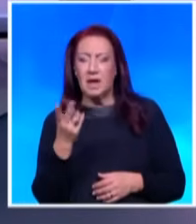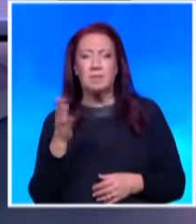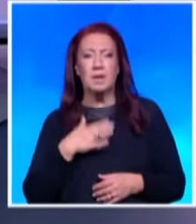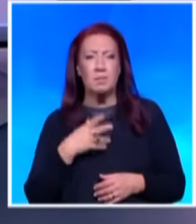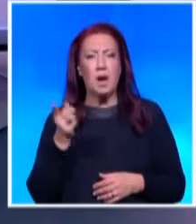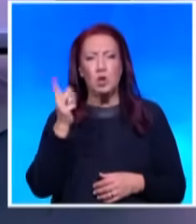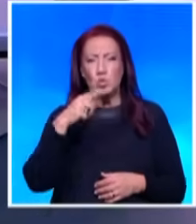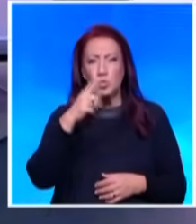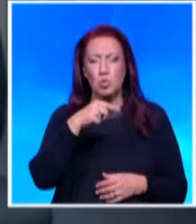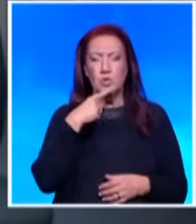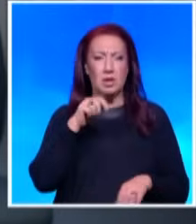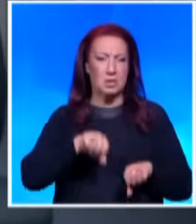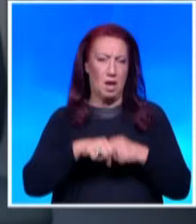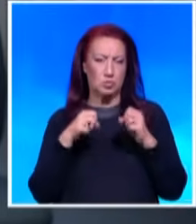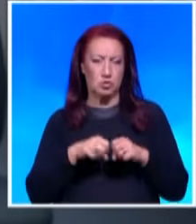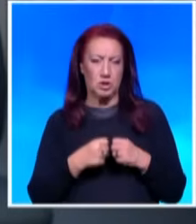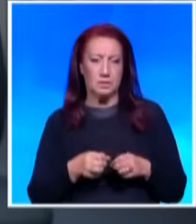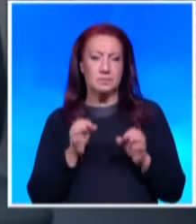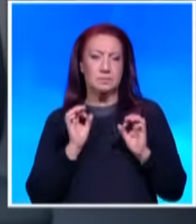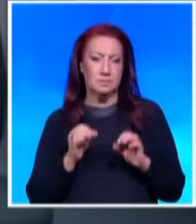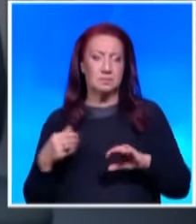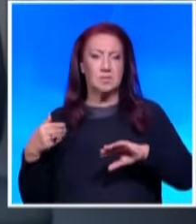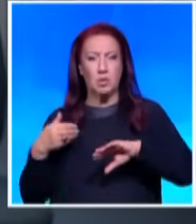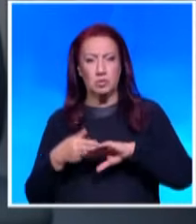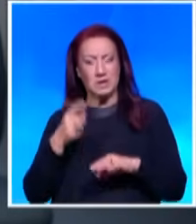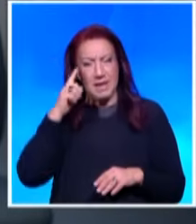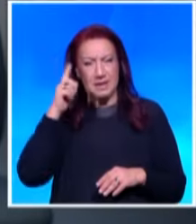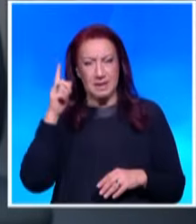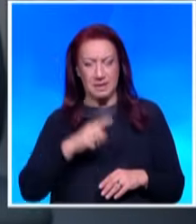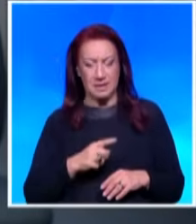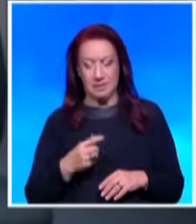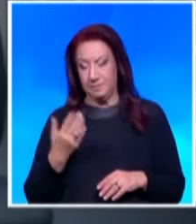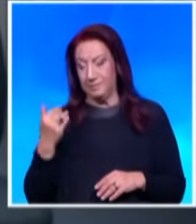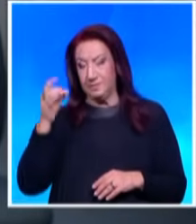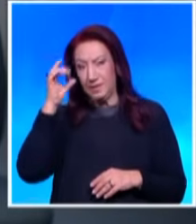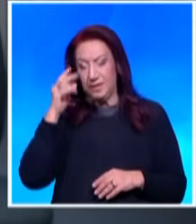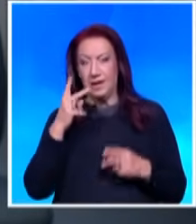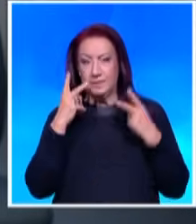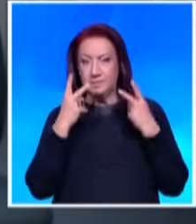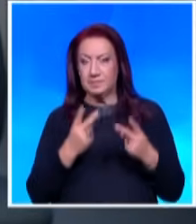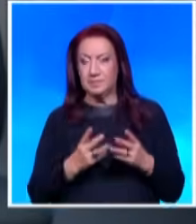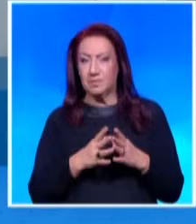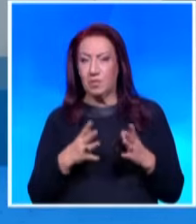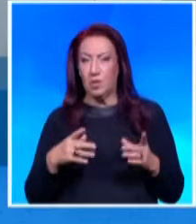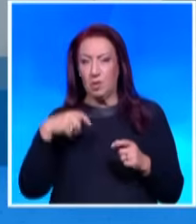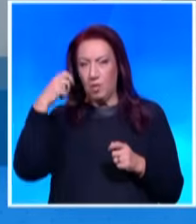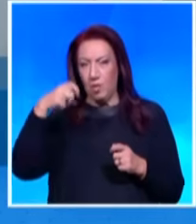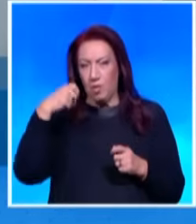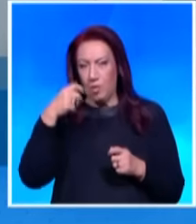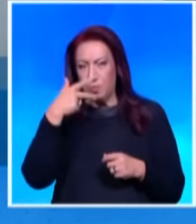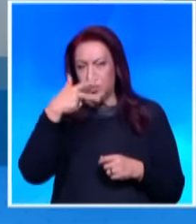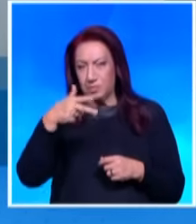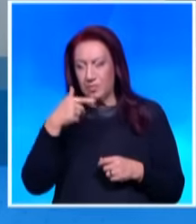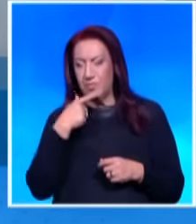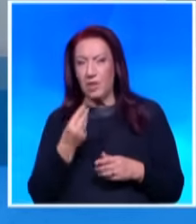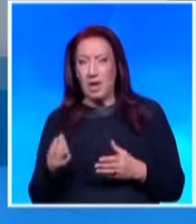Добър вечер. Действително, през последните дни след вота в неделя станахме свидетели на много кадри с дописване на